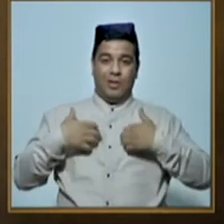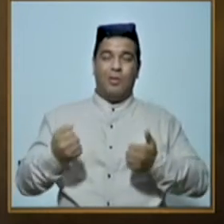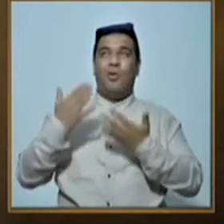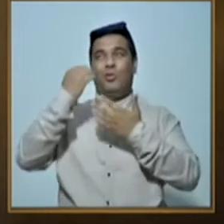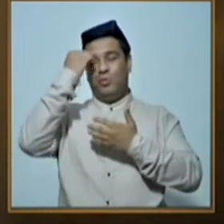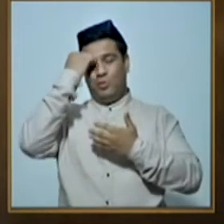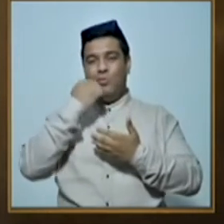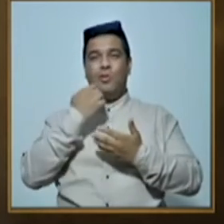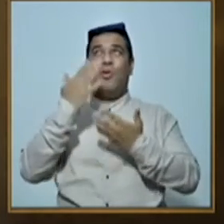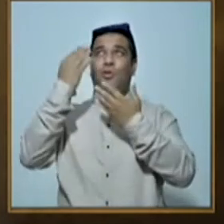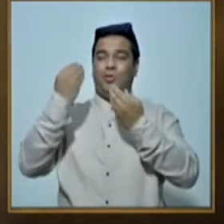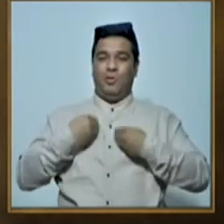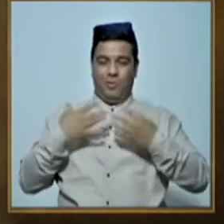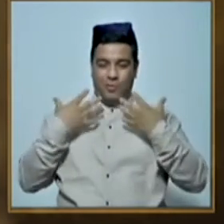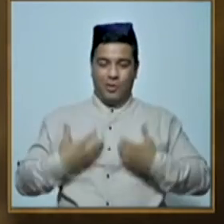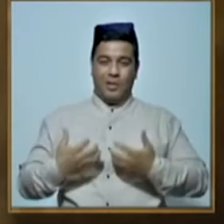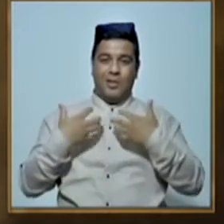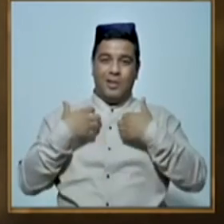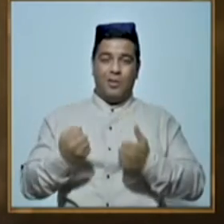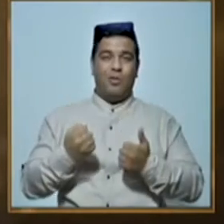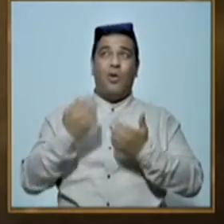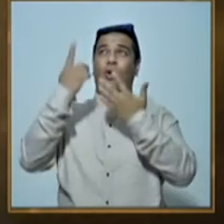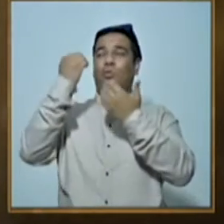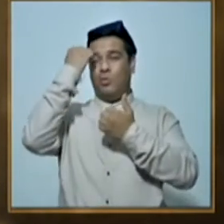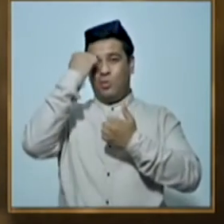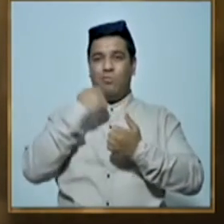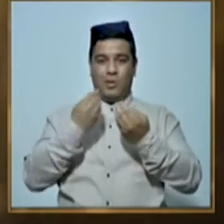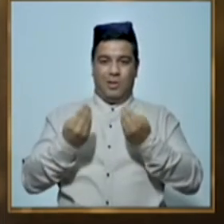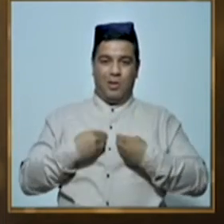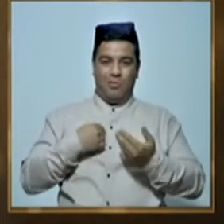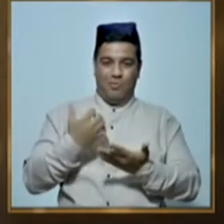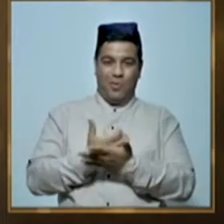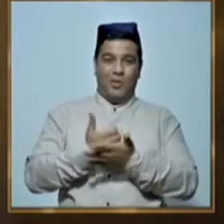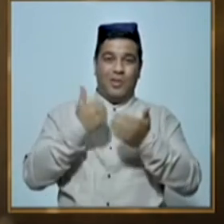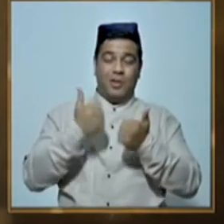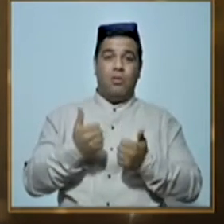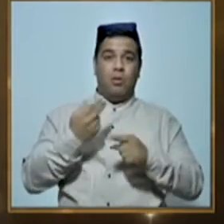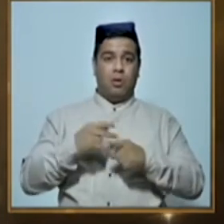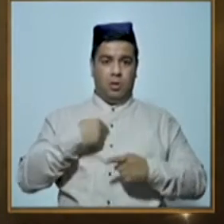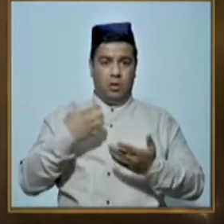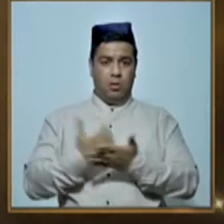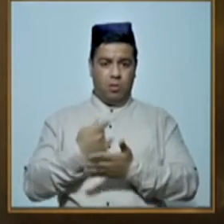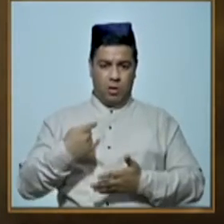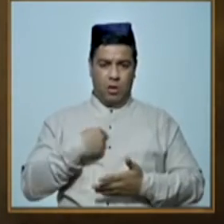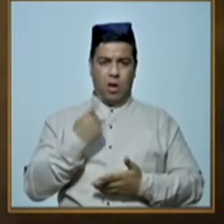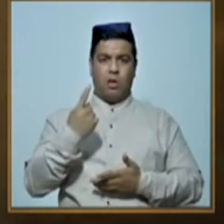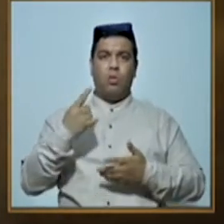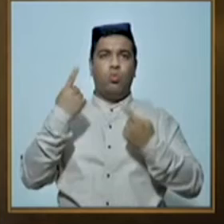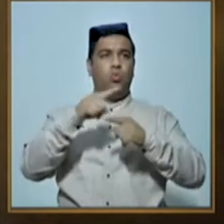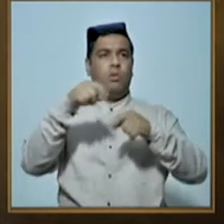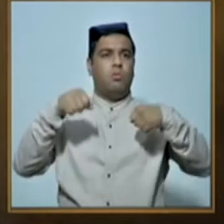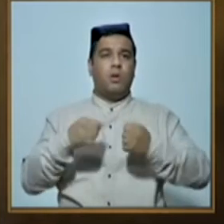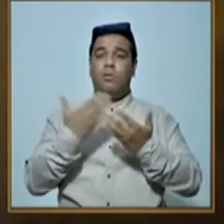koyuşu mümkün idi. Lekin manga verip de Allah'a şükür olsun diyişimizde. Man taptım, man kıldım, bunda bura ona hakkı yok diyişke, zinhar